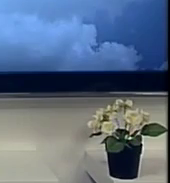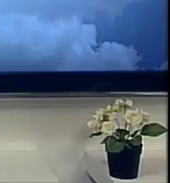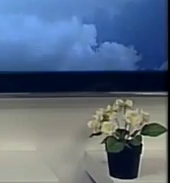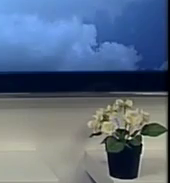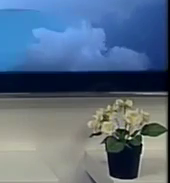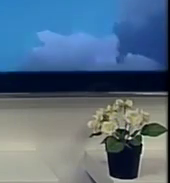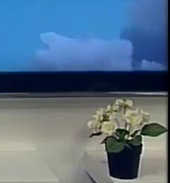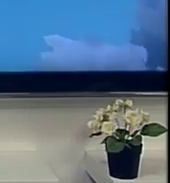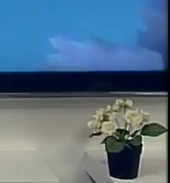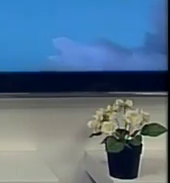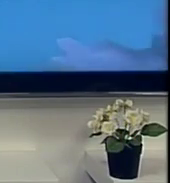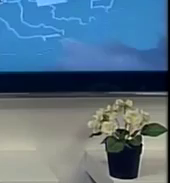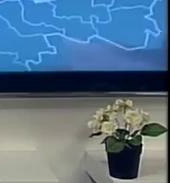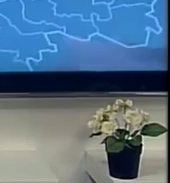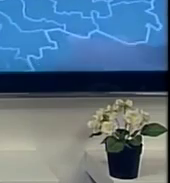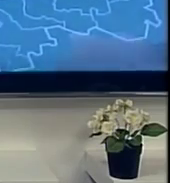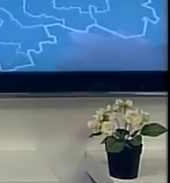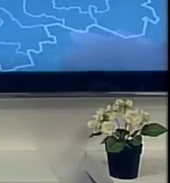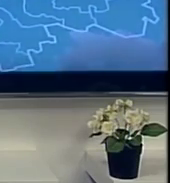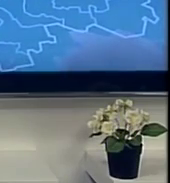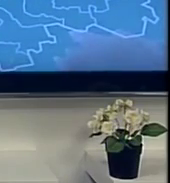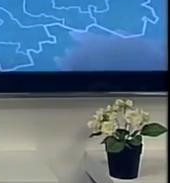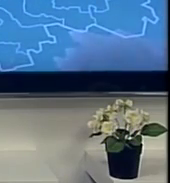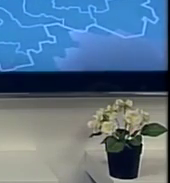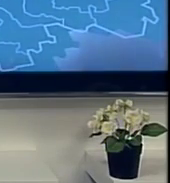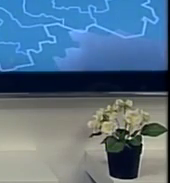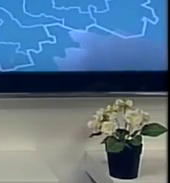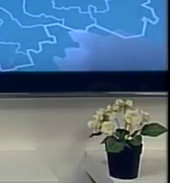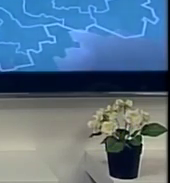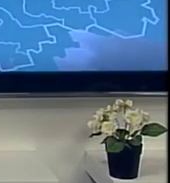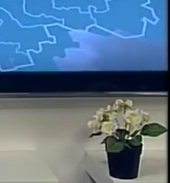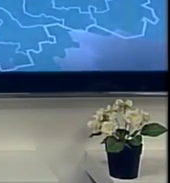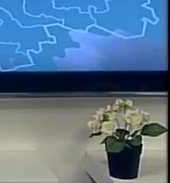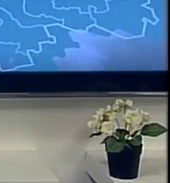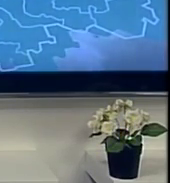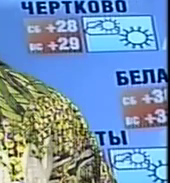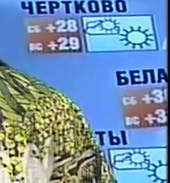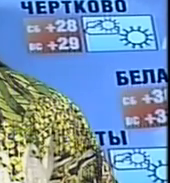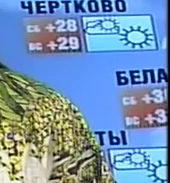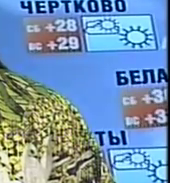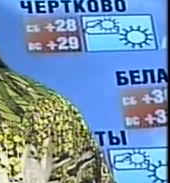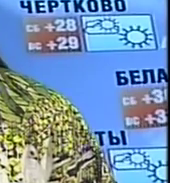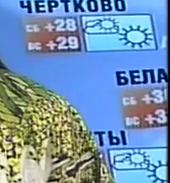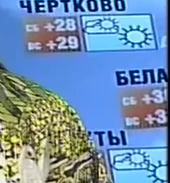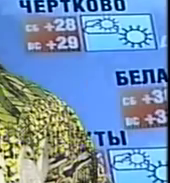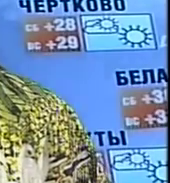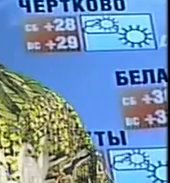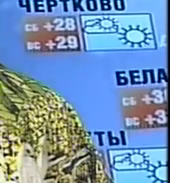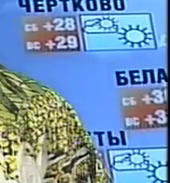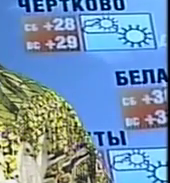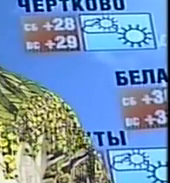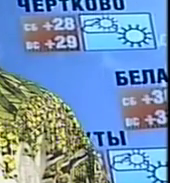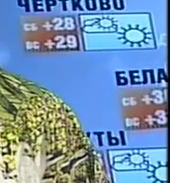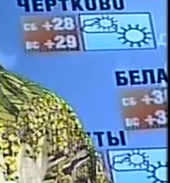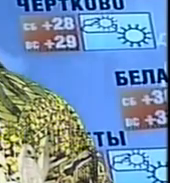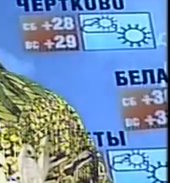На выходных в Ростовской области ясно и местами жарко. Ветер западный от 4 до 8 метров в секунду. Магнитное поле возмущенное.